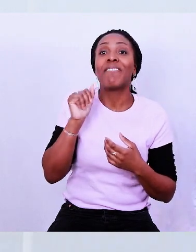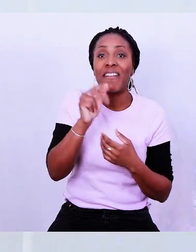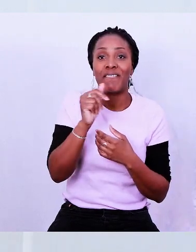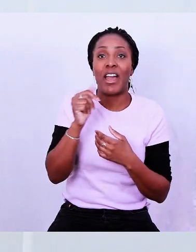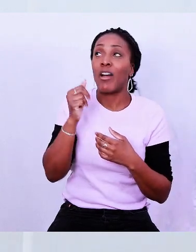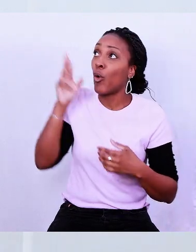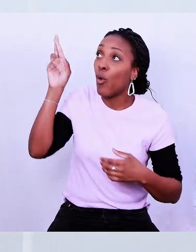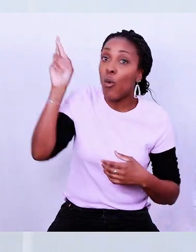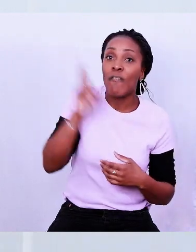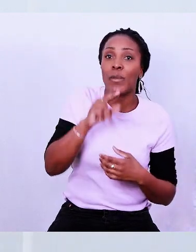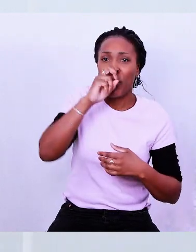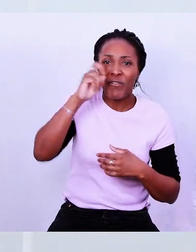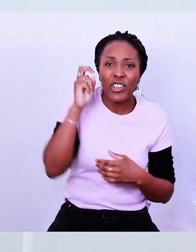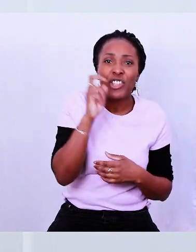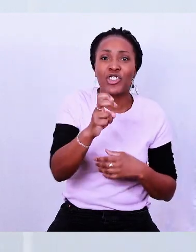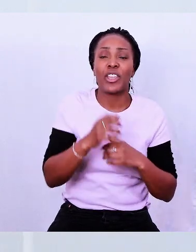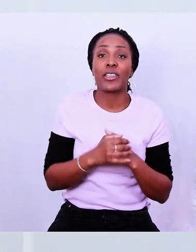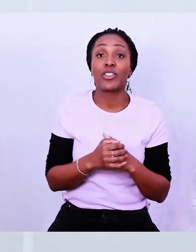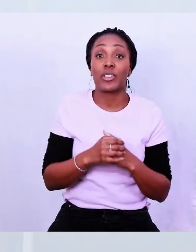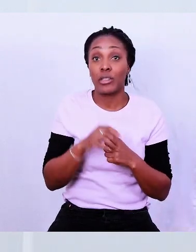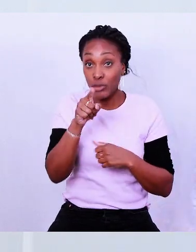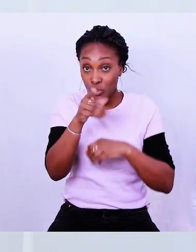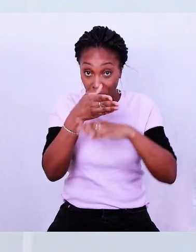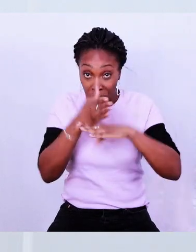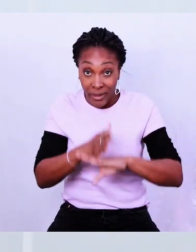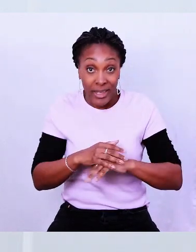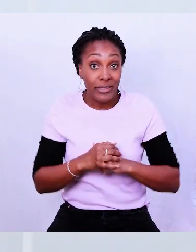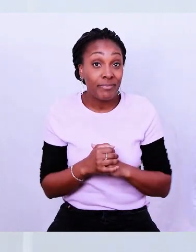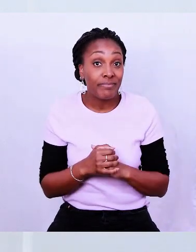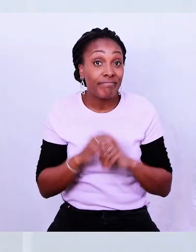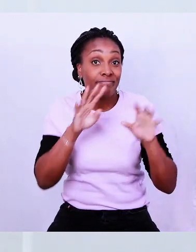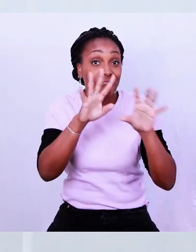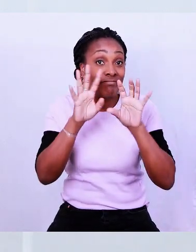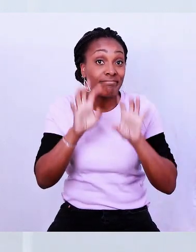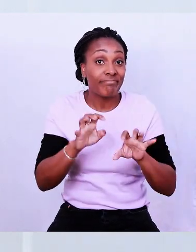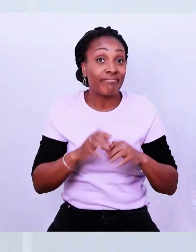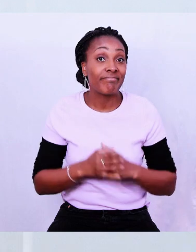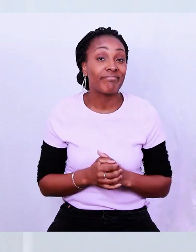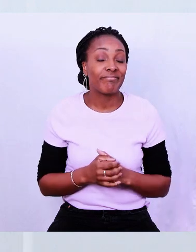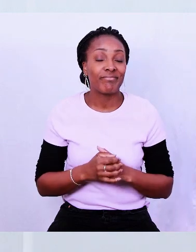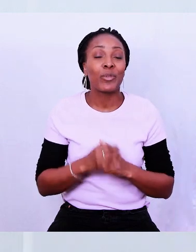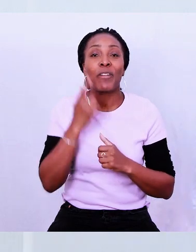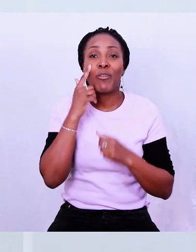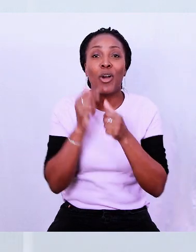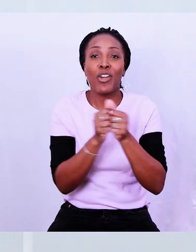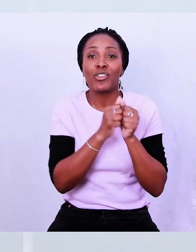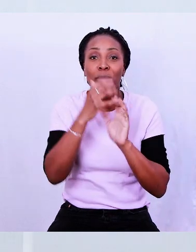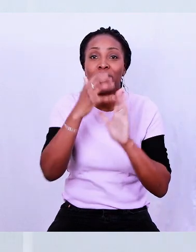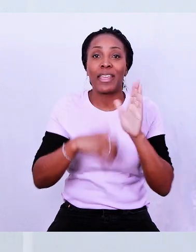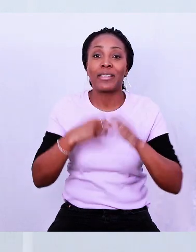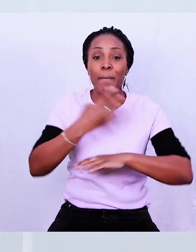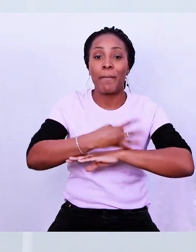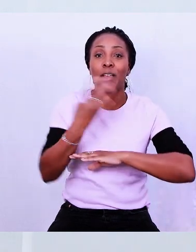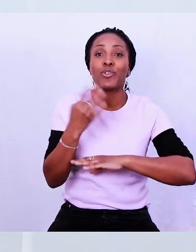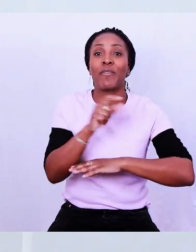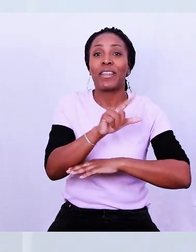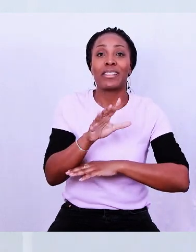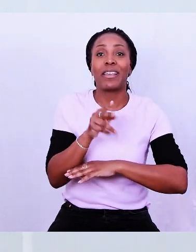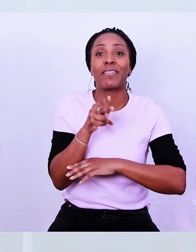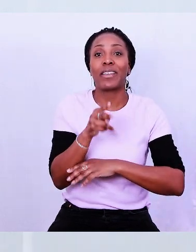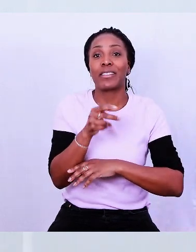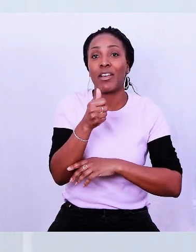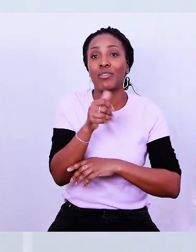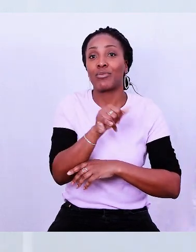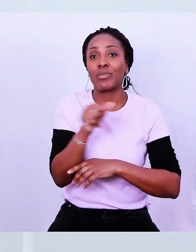que j'aimerais te poser aujourd'hui, c'est est-ce que tu es prêt? Et j'aimerais prendre ce texte avec toi. Matthieu chapitre 25, versets 1 à